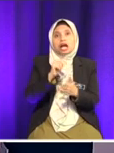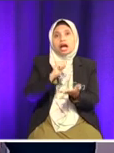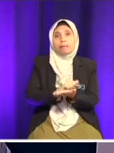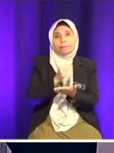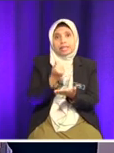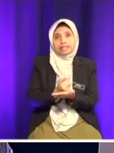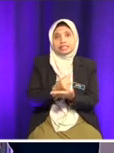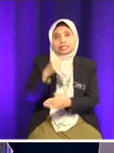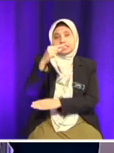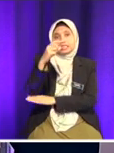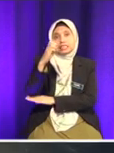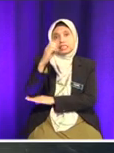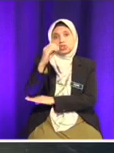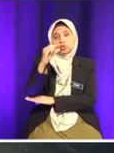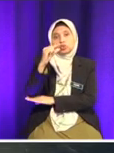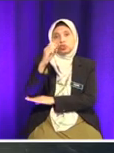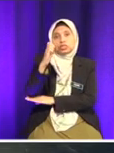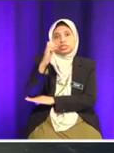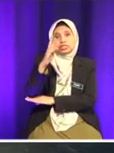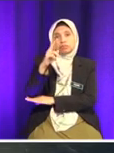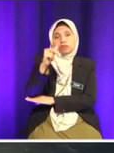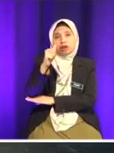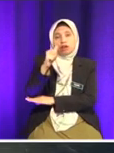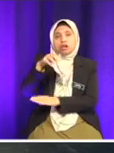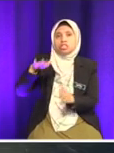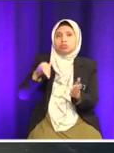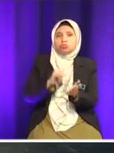geogebra oke baiklah sebelum itu